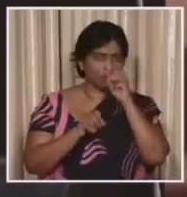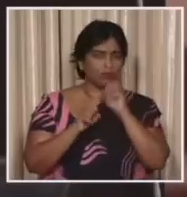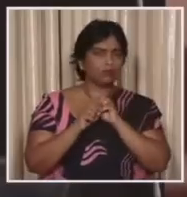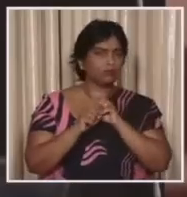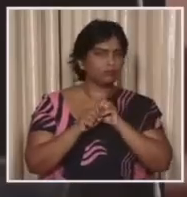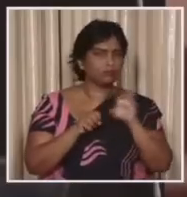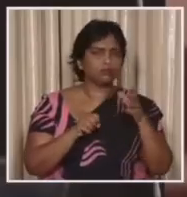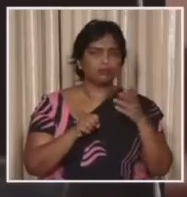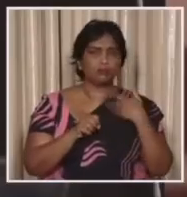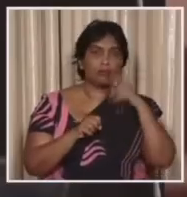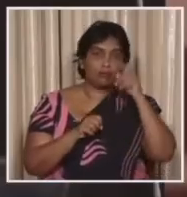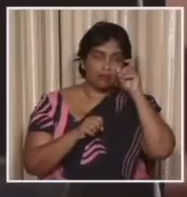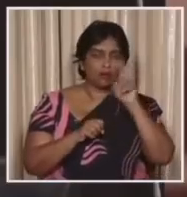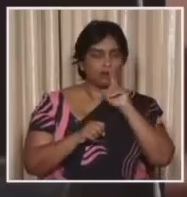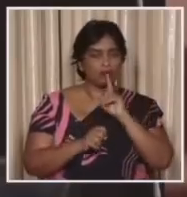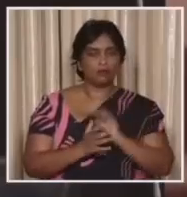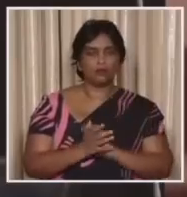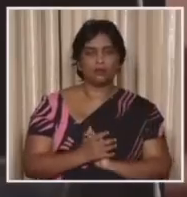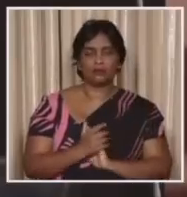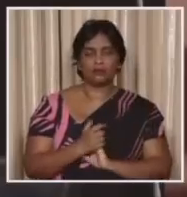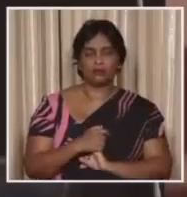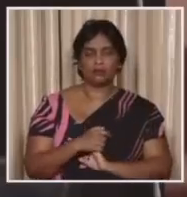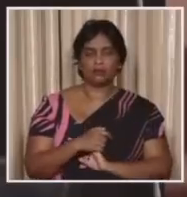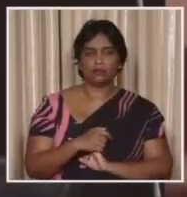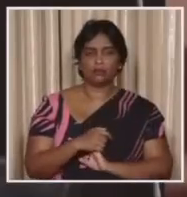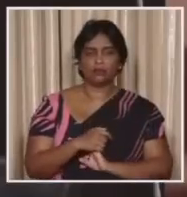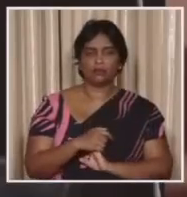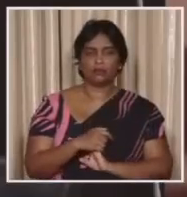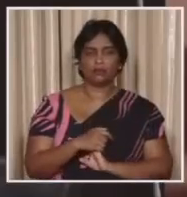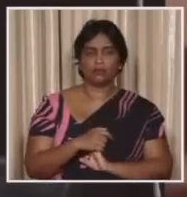කරුවද කියන එක මම බලලා උත්තර දෙන්නම් හොඳයි බොහොම ස්තුතියි